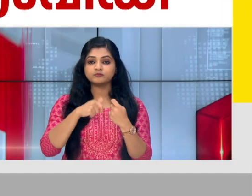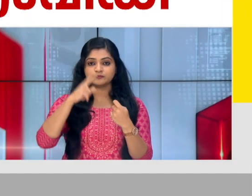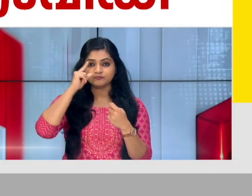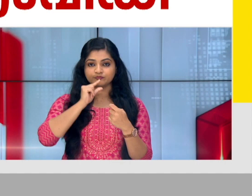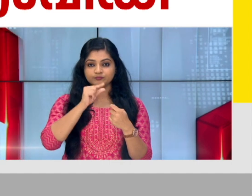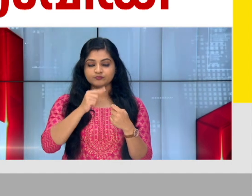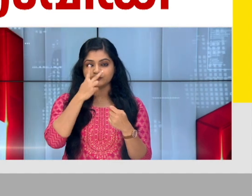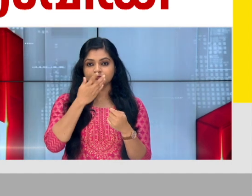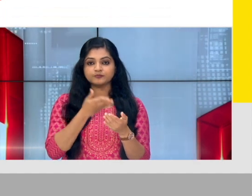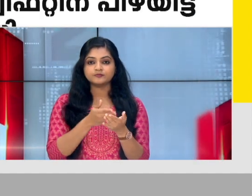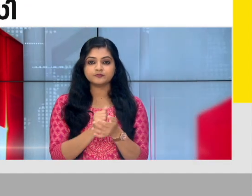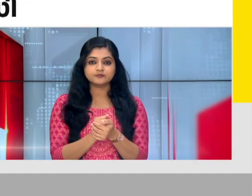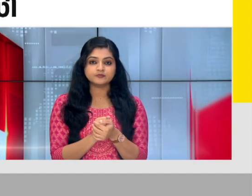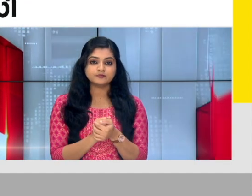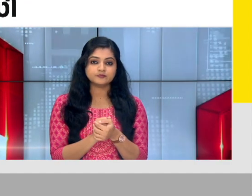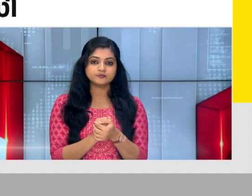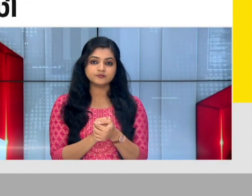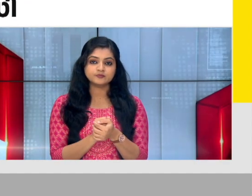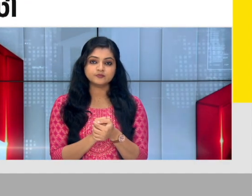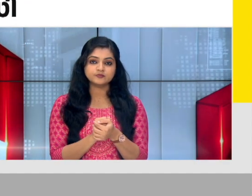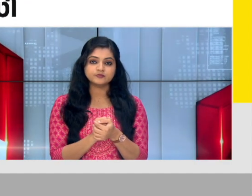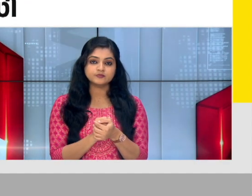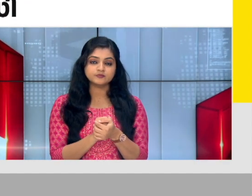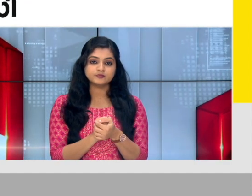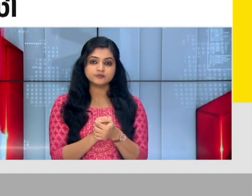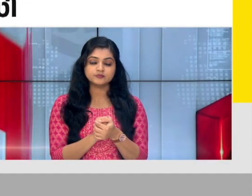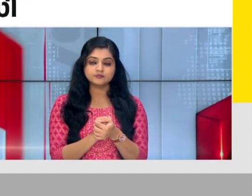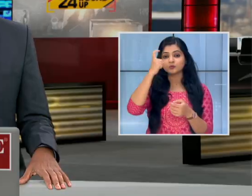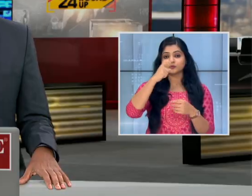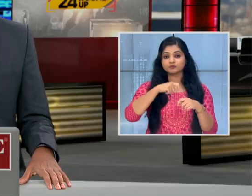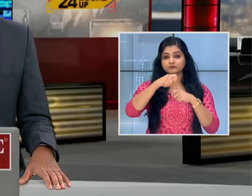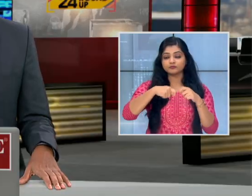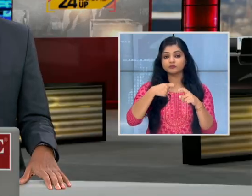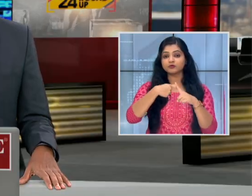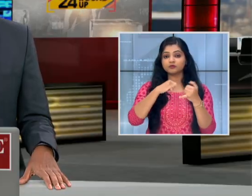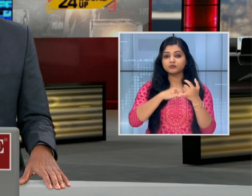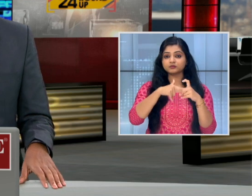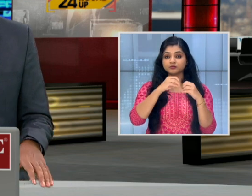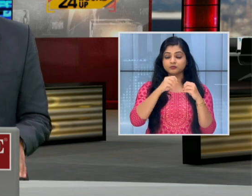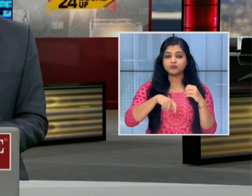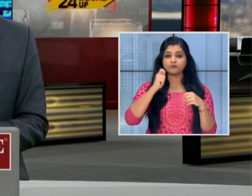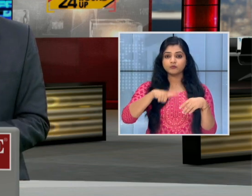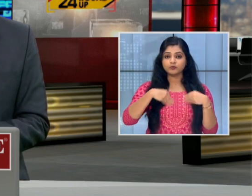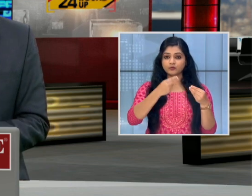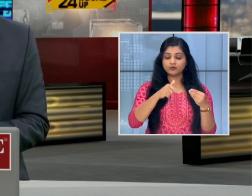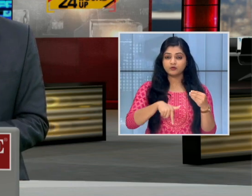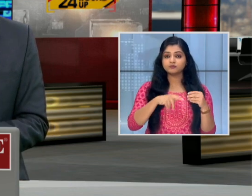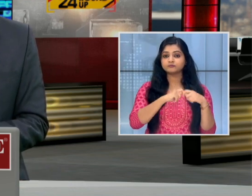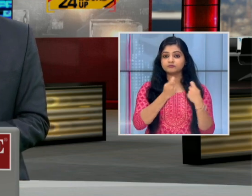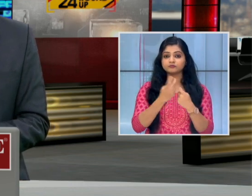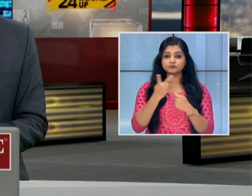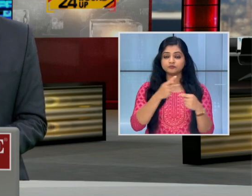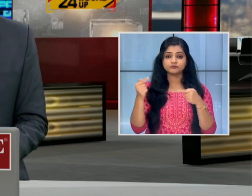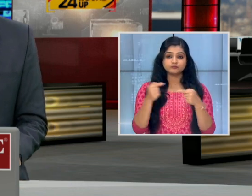ഇതിനെ കണക്കാക്കാൻ കഴിയും ഗൂഗിൾ. തീർച്ചയായിട്ടും തോട്ടി വെച്ച് കെട്ടിപ്പോയ KSCB വാഹനത്തിന് പിഴയിട്ടത് മുട്ടായിരുന്നു. രണ്ട് വകുപ്പുകൾ തമ്മിലുള്ള തർക്കം